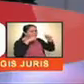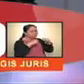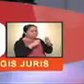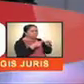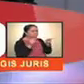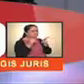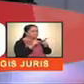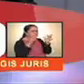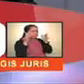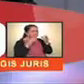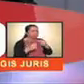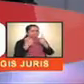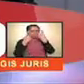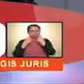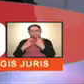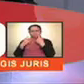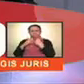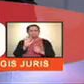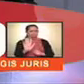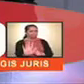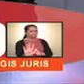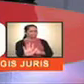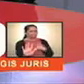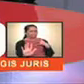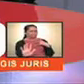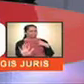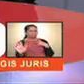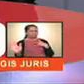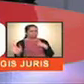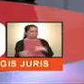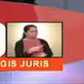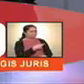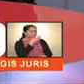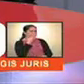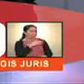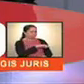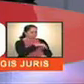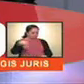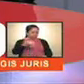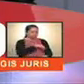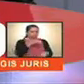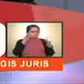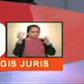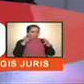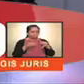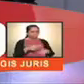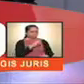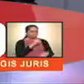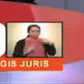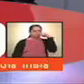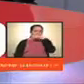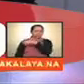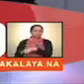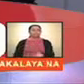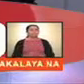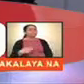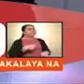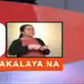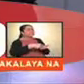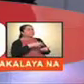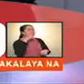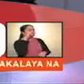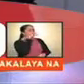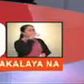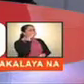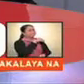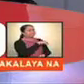dati. Eh, padrag mo ako ngayon, sir. Ma'am, sandali lang mo. Eh, masama ho yan. Dalawa pala kayo nagdadrugs. Ay, hindi, sir. Sinungaling sir, yan, sir. Po yun, sir. Ay, so,